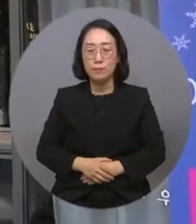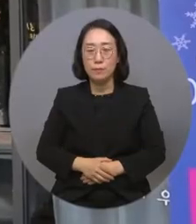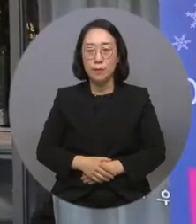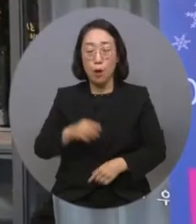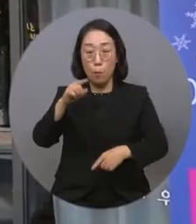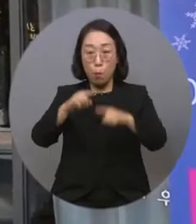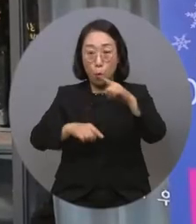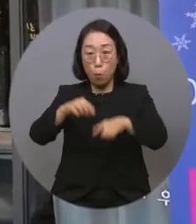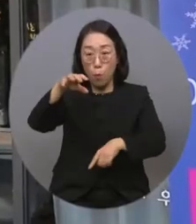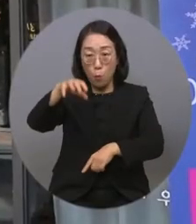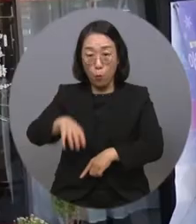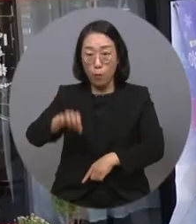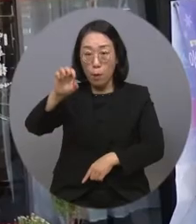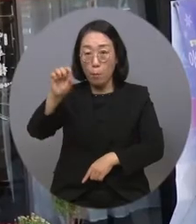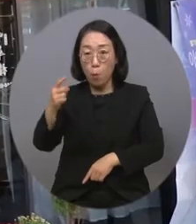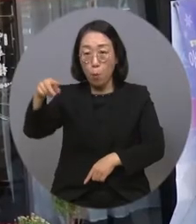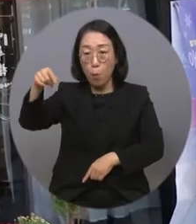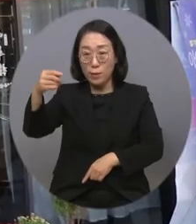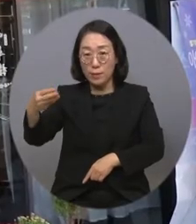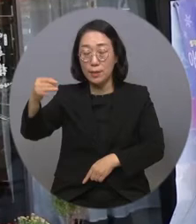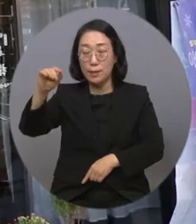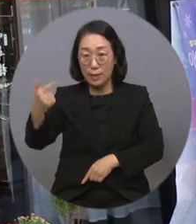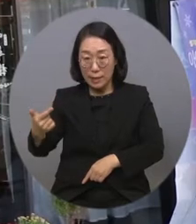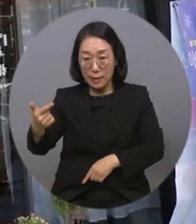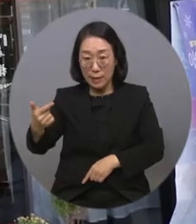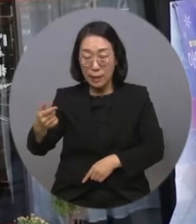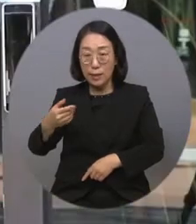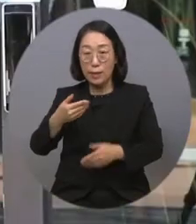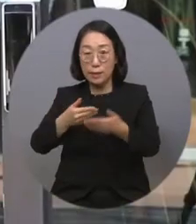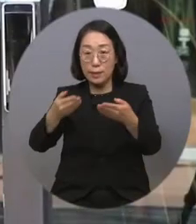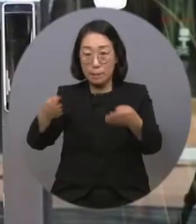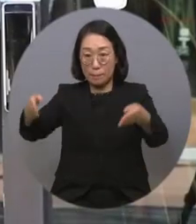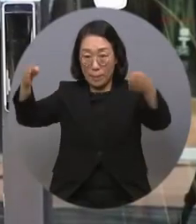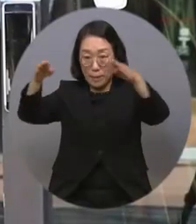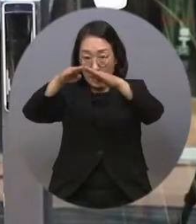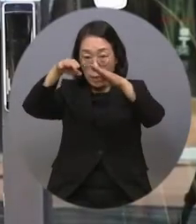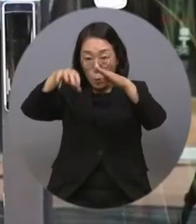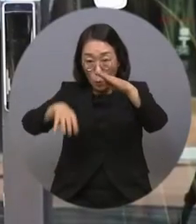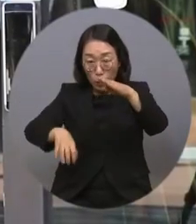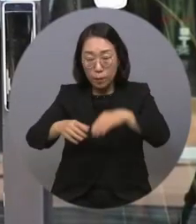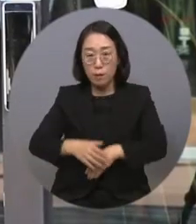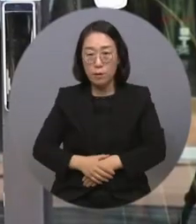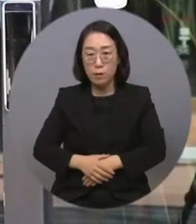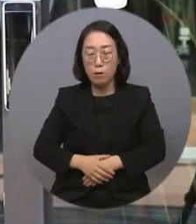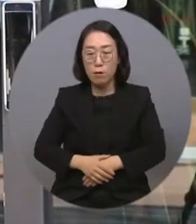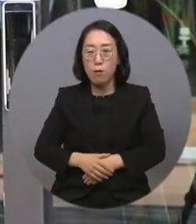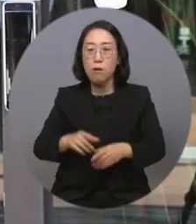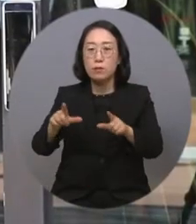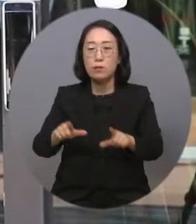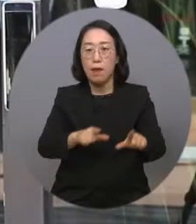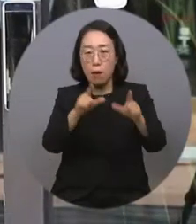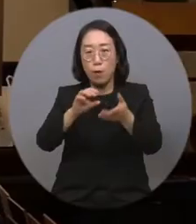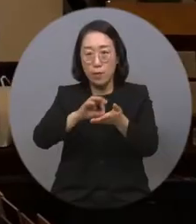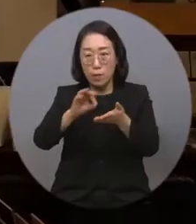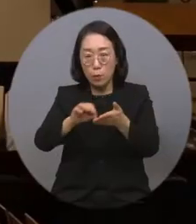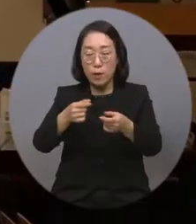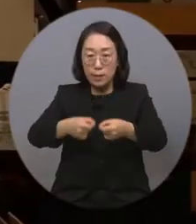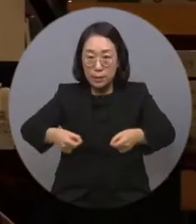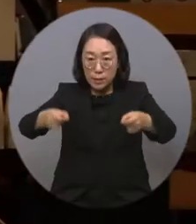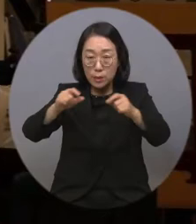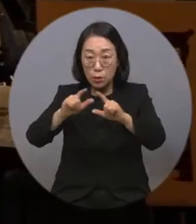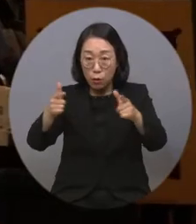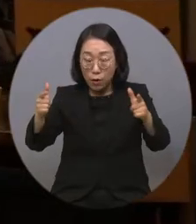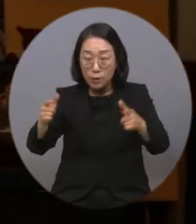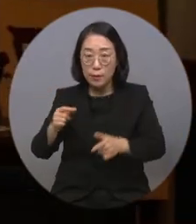목포에 위치한 포슬린 갤러리에서는 실용성과 장식성을 겸비한 생활 도자기 예술 포슬린 아트